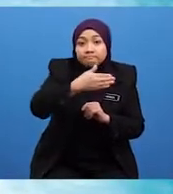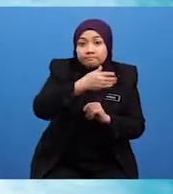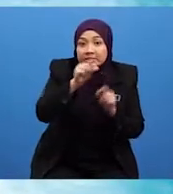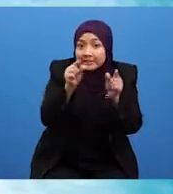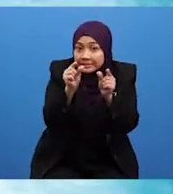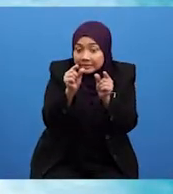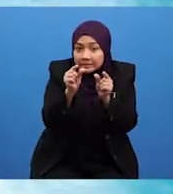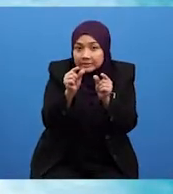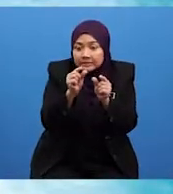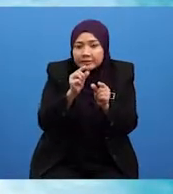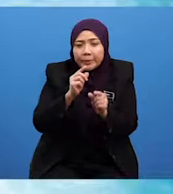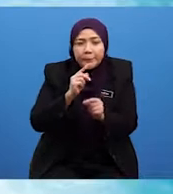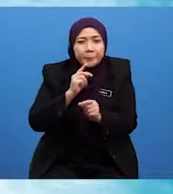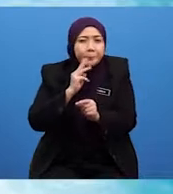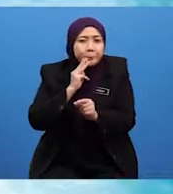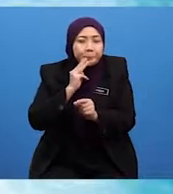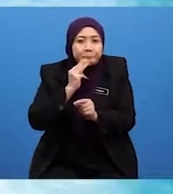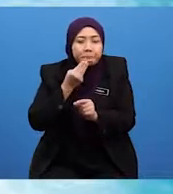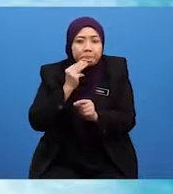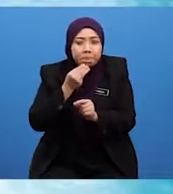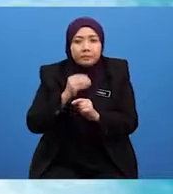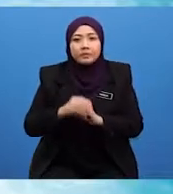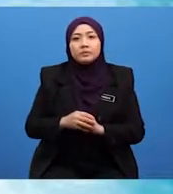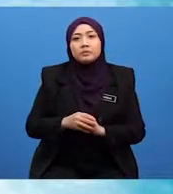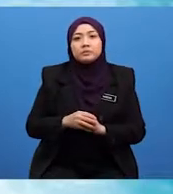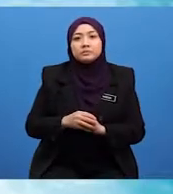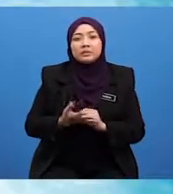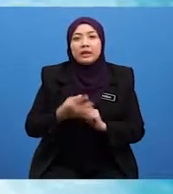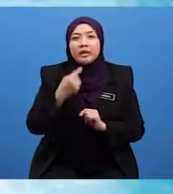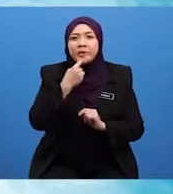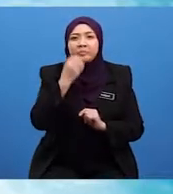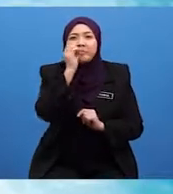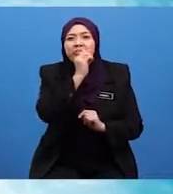masin, rasa nasi pula tawar.